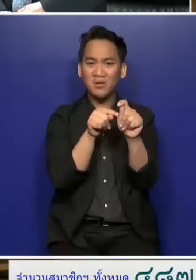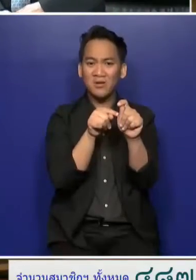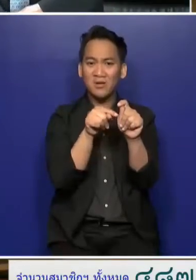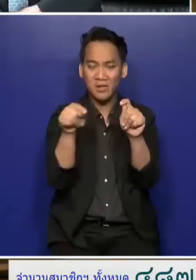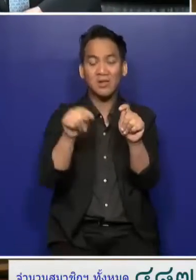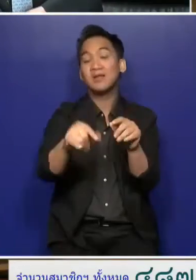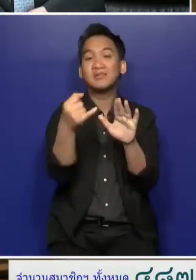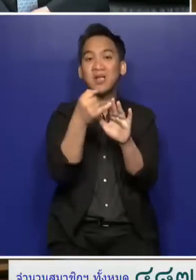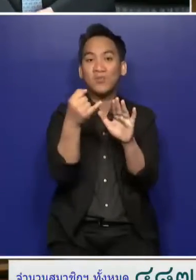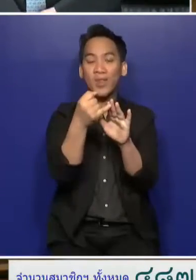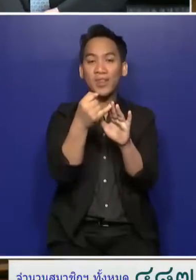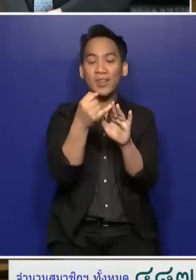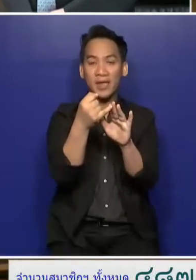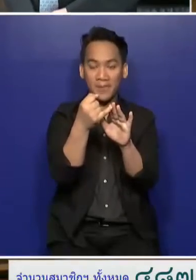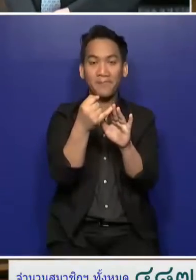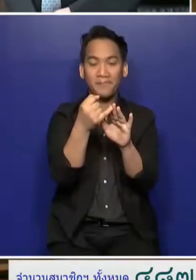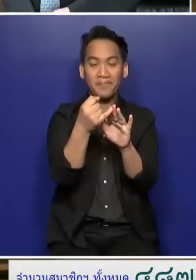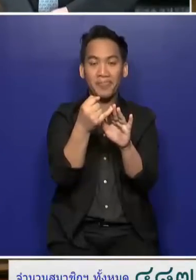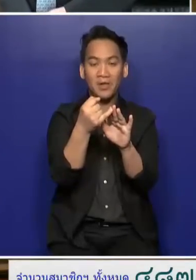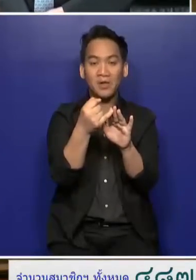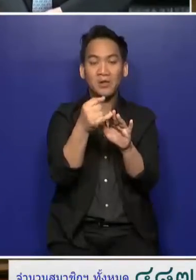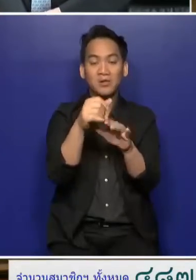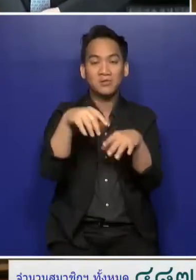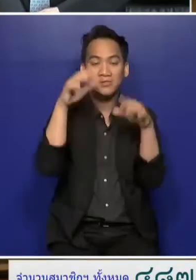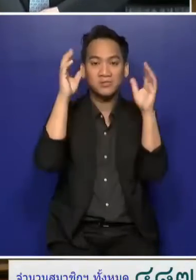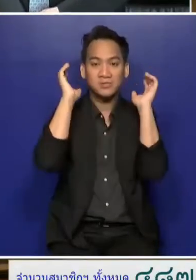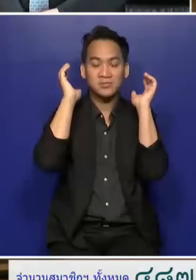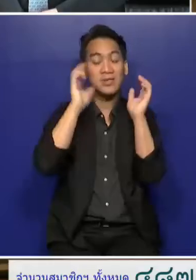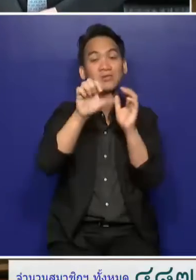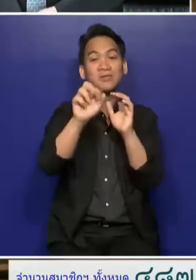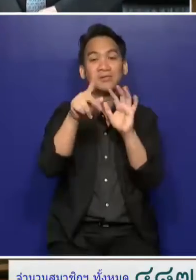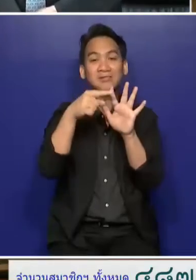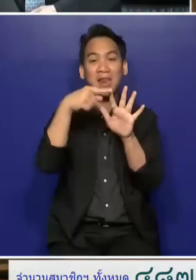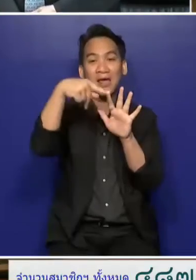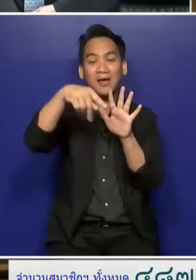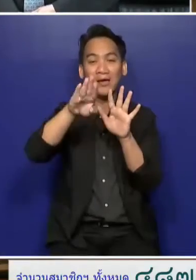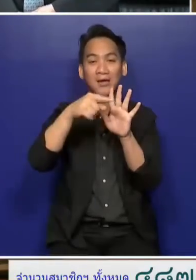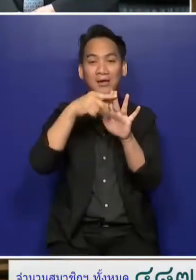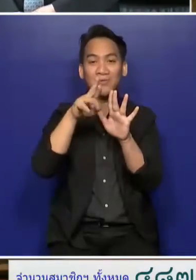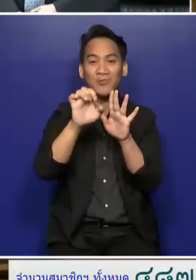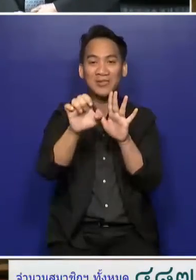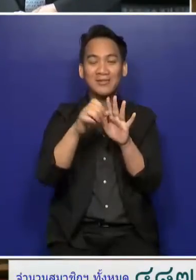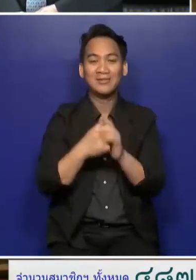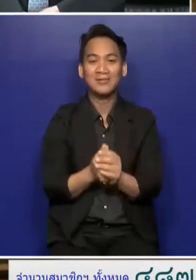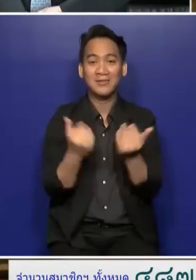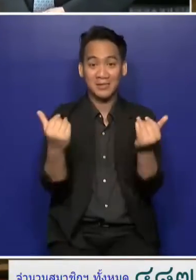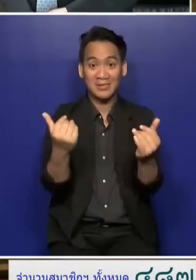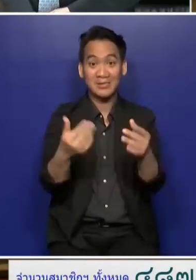ระบุรีว่ามีโครงการก่อสร้างถนนคอนกรีต2เล